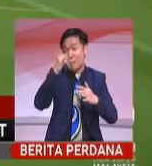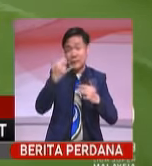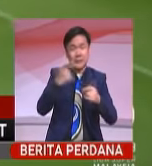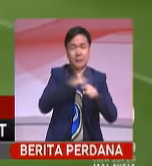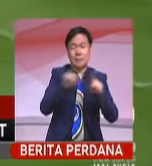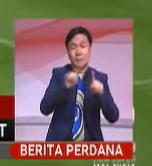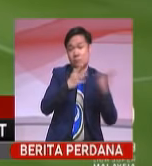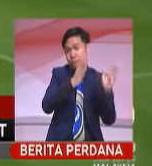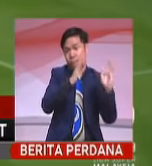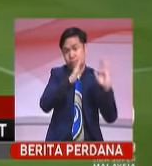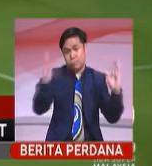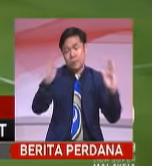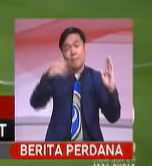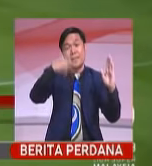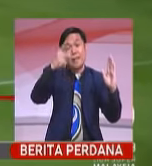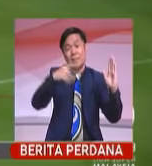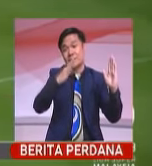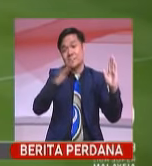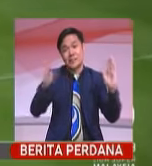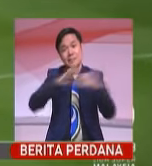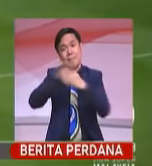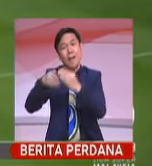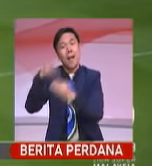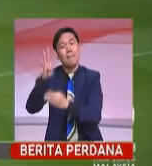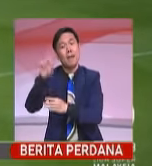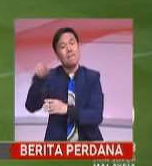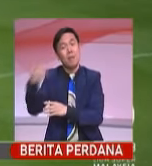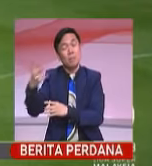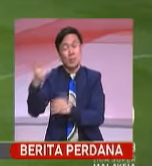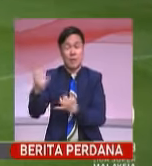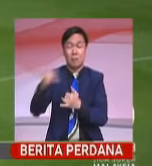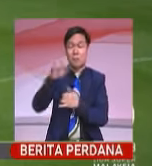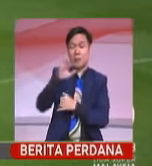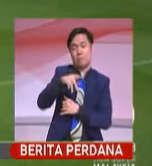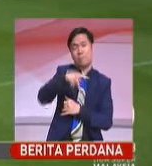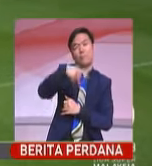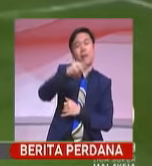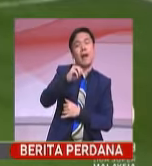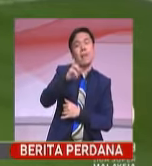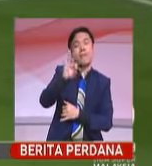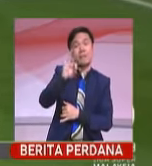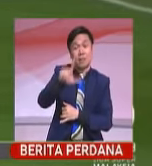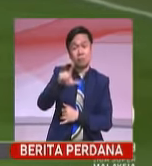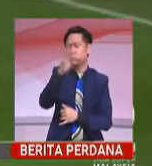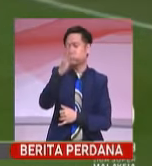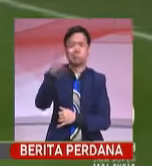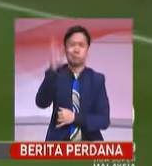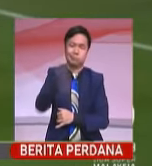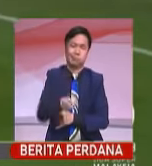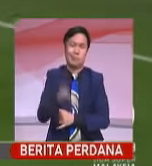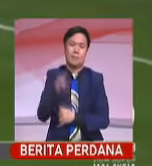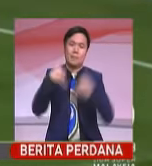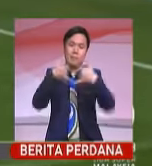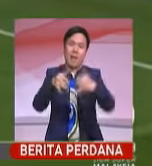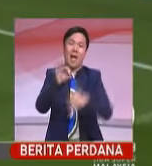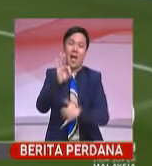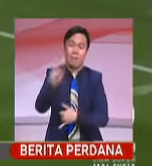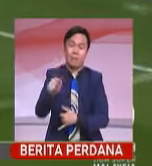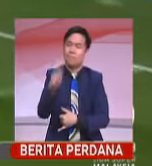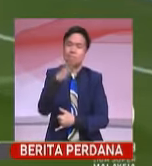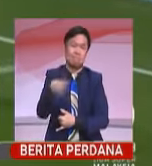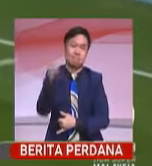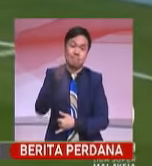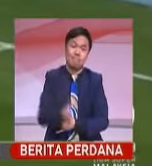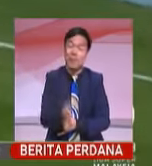PKP sehingga 4 Februari. Badan Pengelola Liga M berkenaan turut memutuskan untuk membatalkan saingan Piala FA bagi